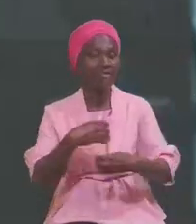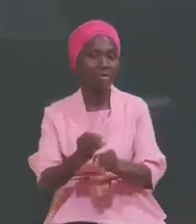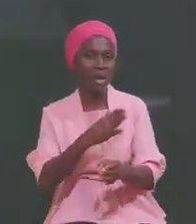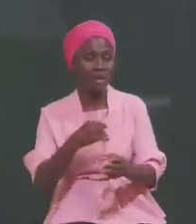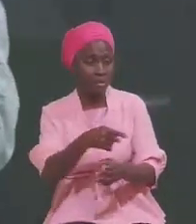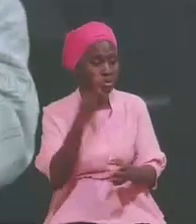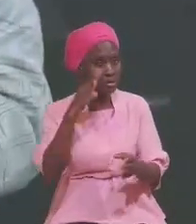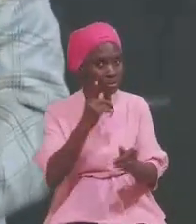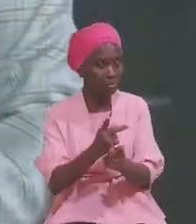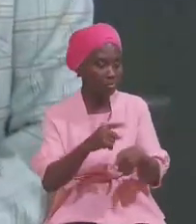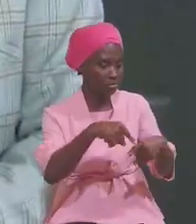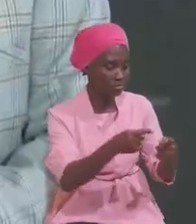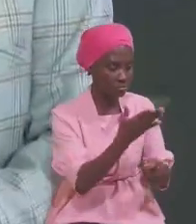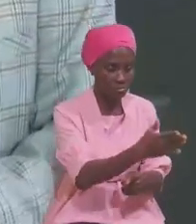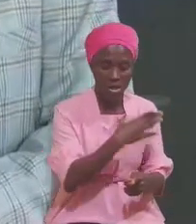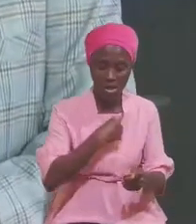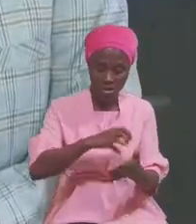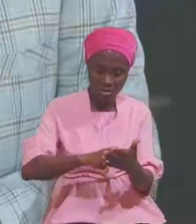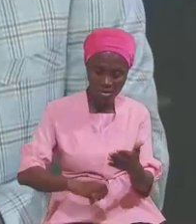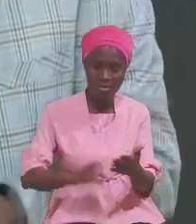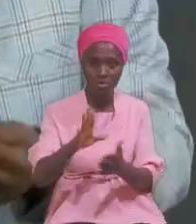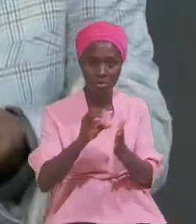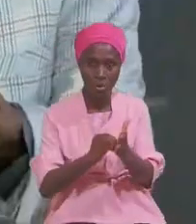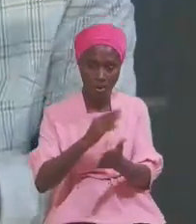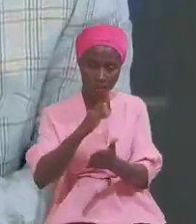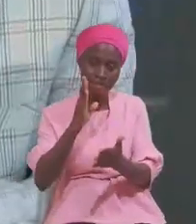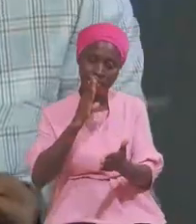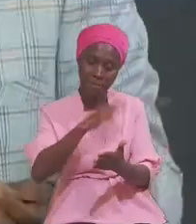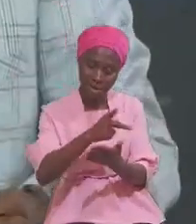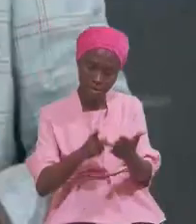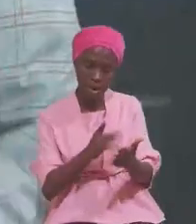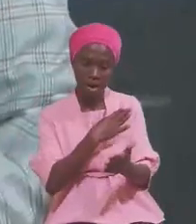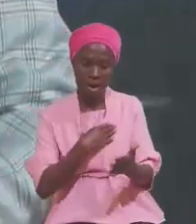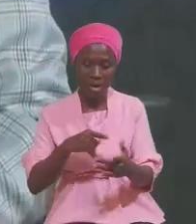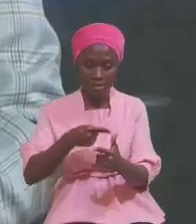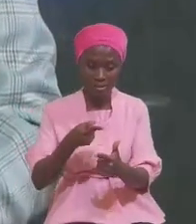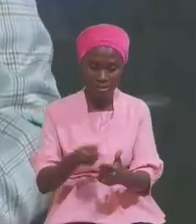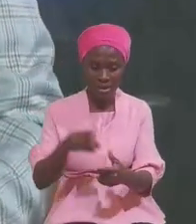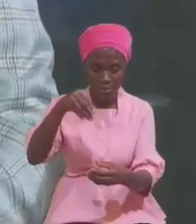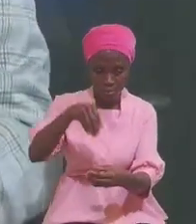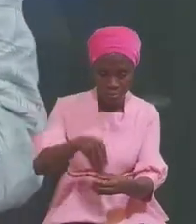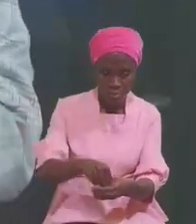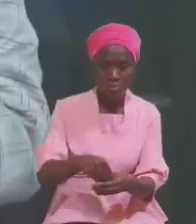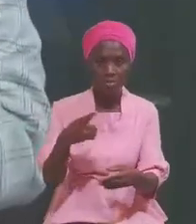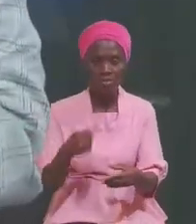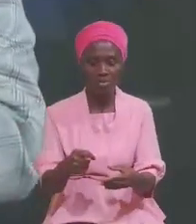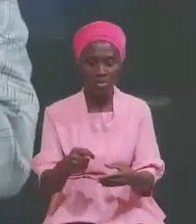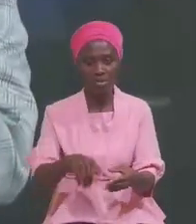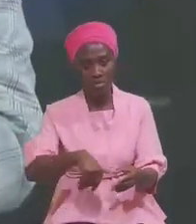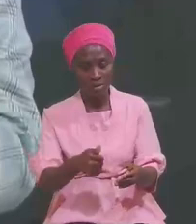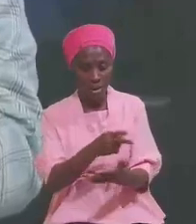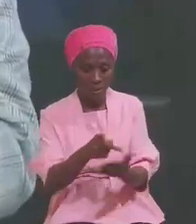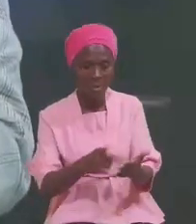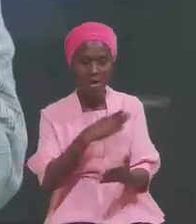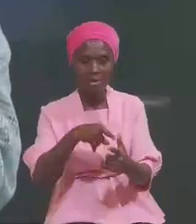ils enlèvent votre partie défectueuse et remplacent cela avec une pièce de